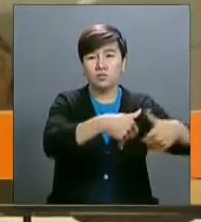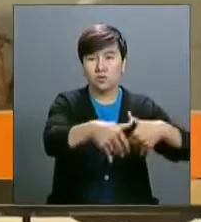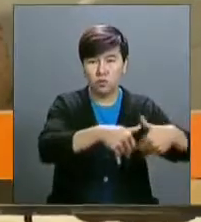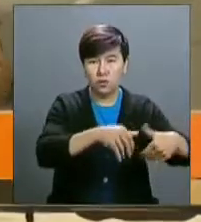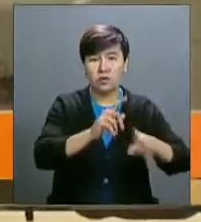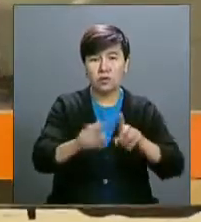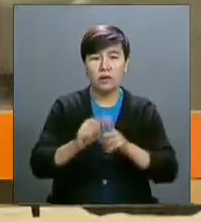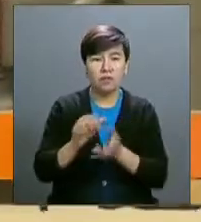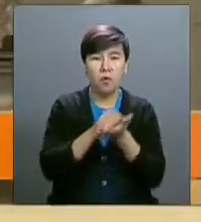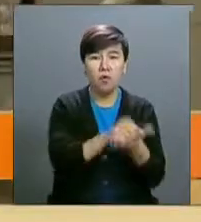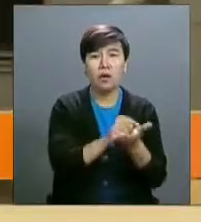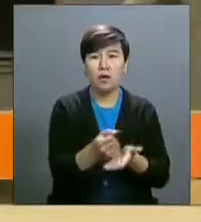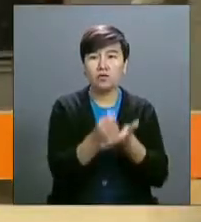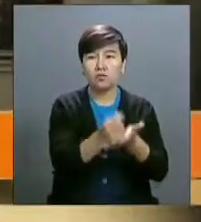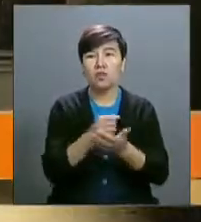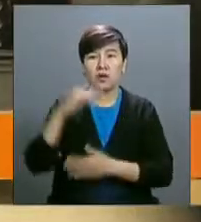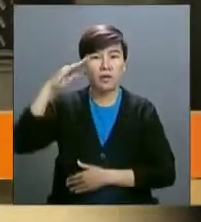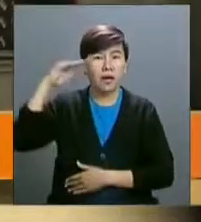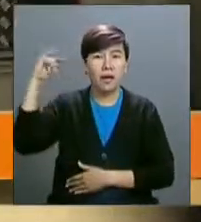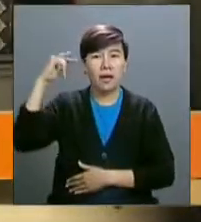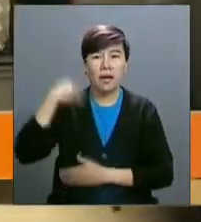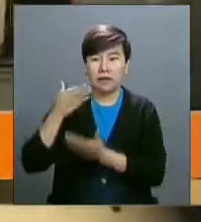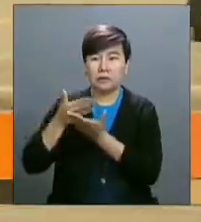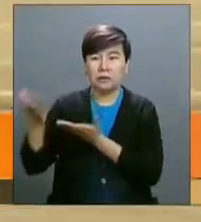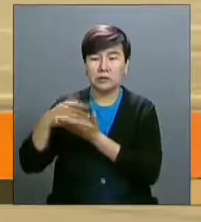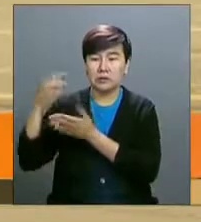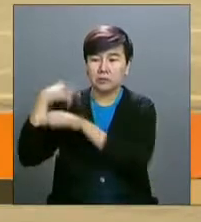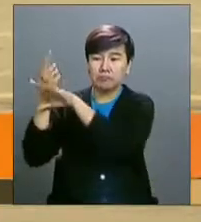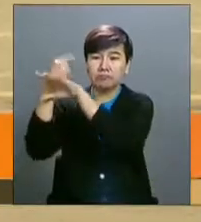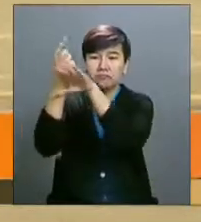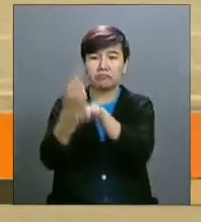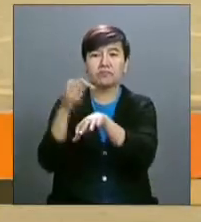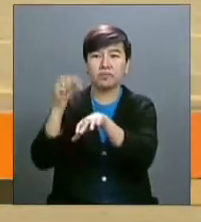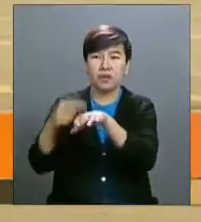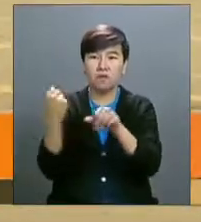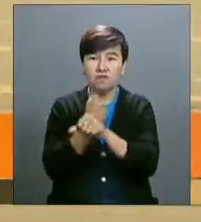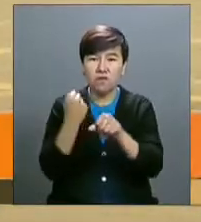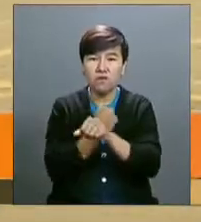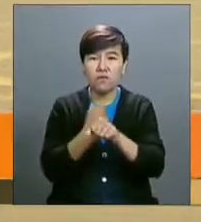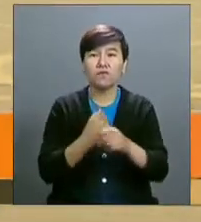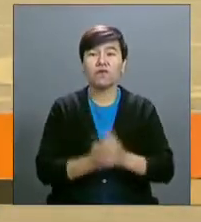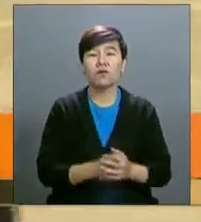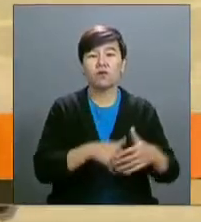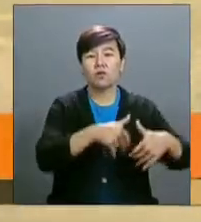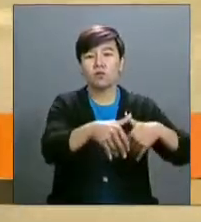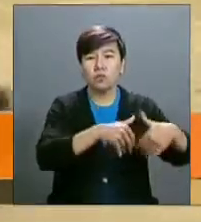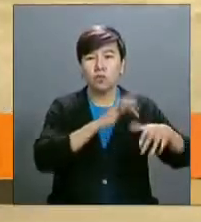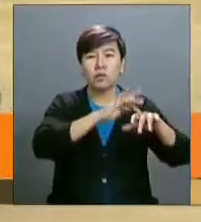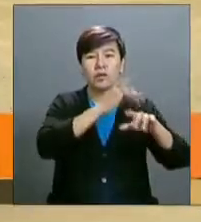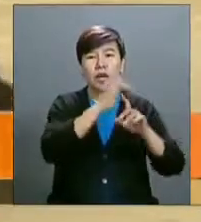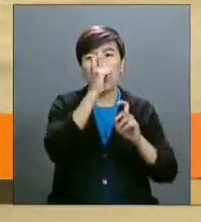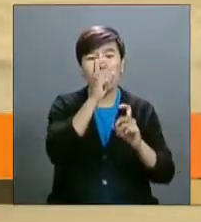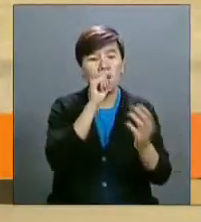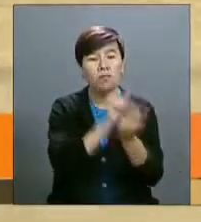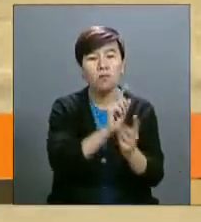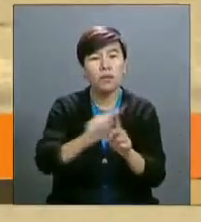าเข้ามาใหม่เพื่อใช้ในภารกิจค้นหาช่วยชีวิตโดยตรงและได้นำมาฝึกช่วยเหลือด้านมนุษยธรรมและบรรเทาภัยพิบัติตามมาตรฐานของ